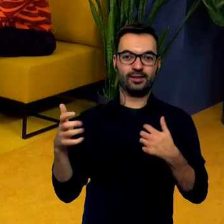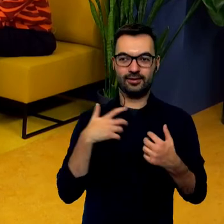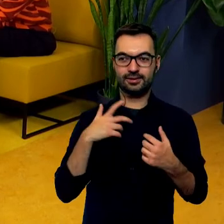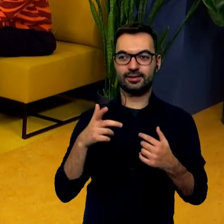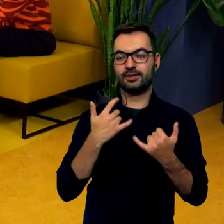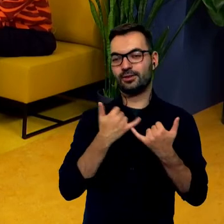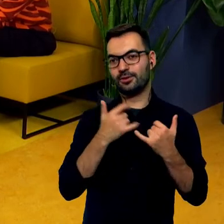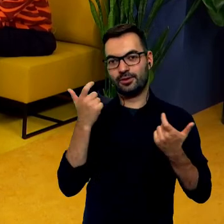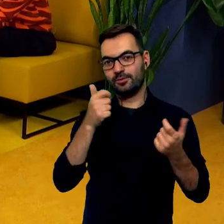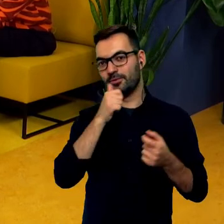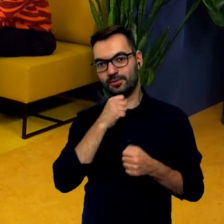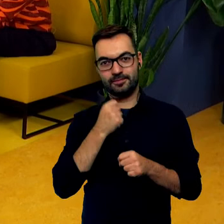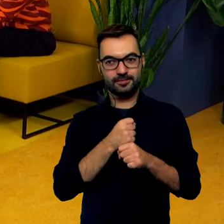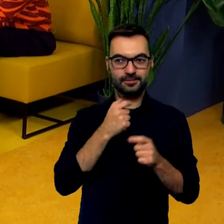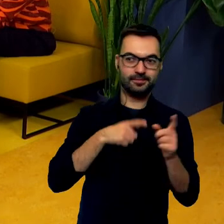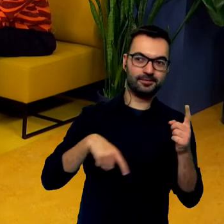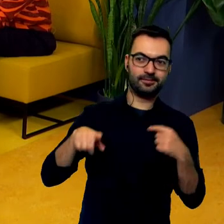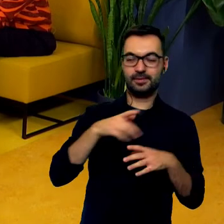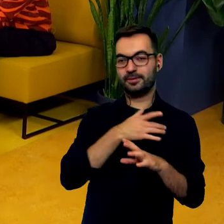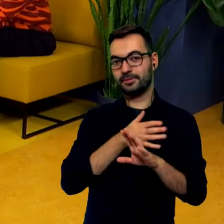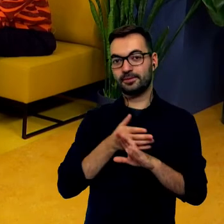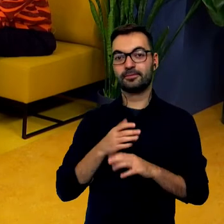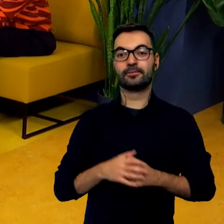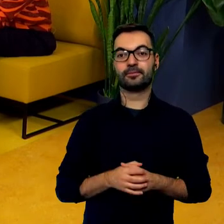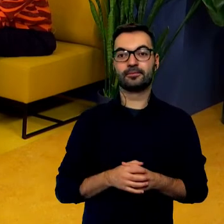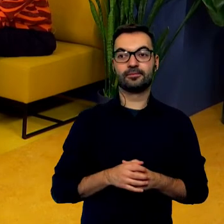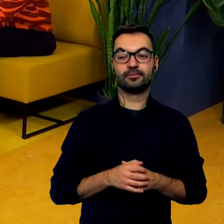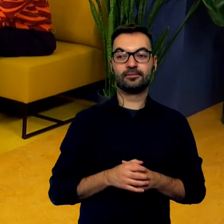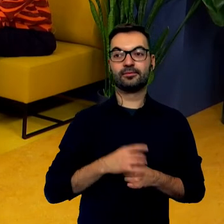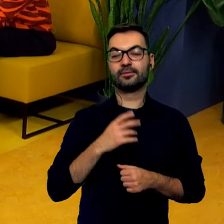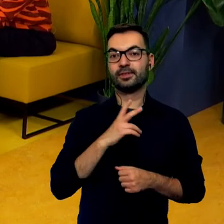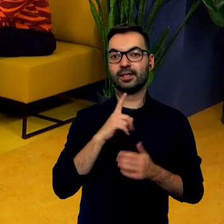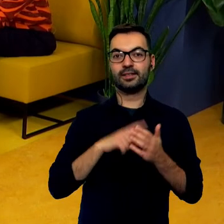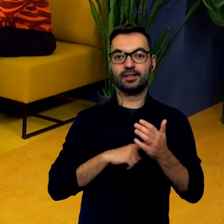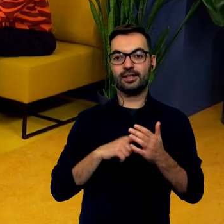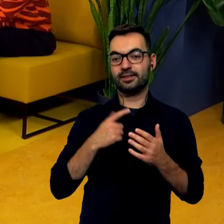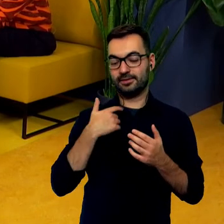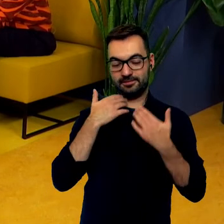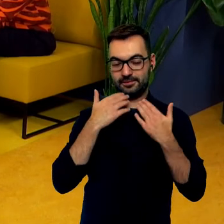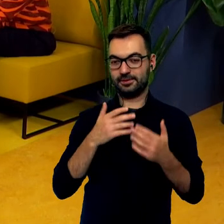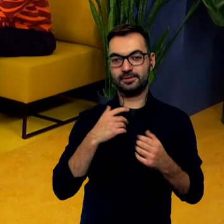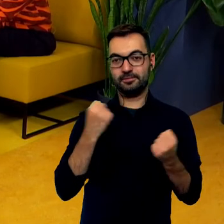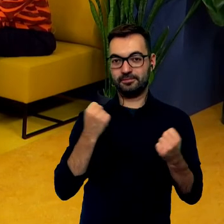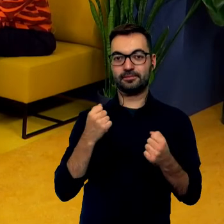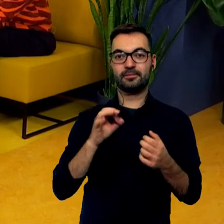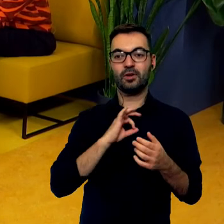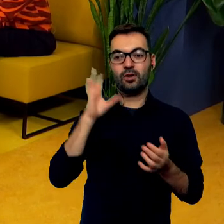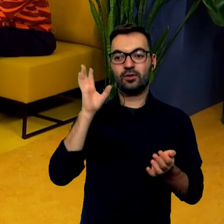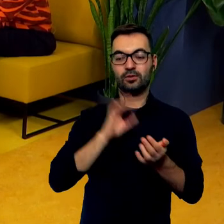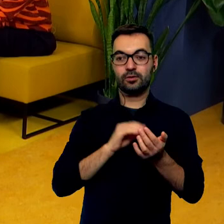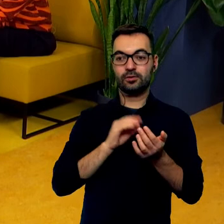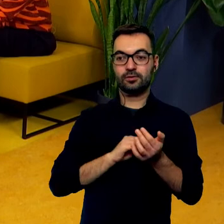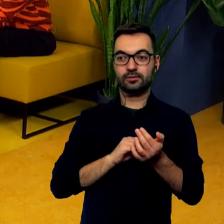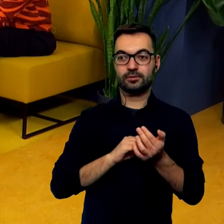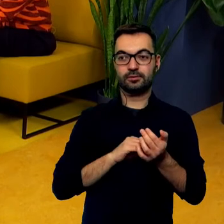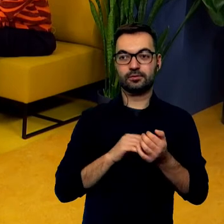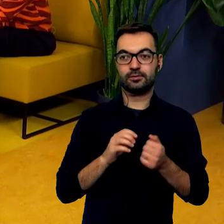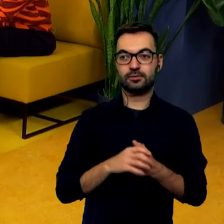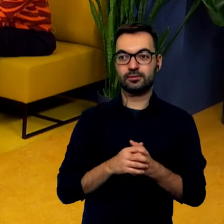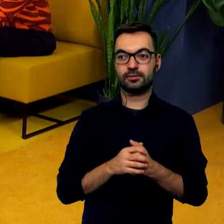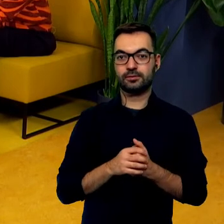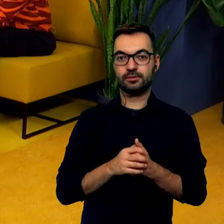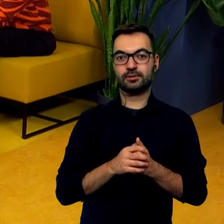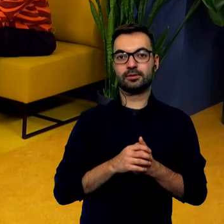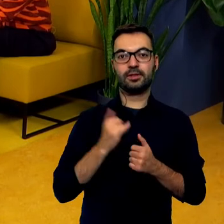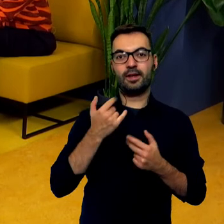wiele różnych rzeczy się tam i małem po drodze, ale za każdy jestem wdzięczny, bo te moje doświadczenia jak